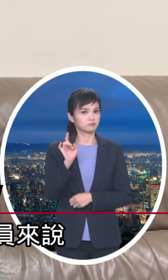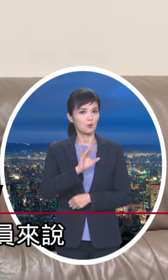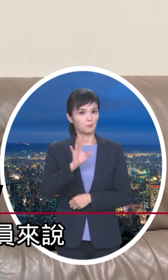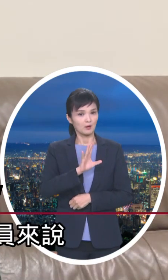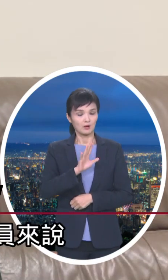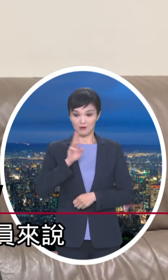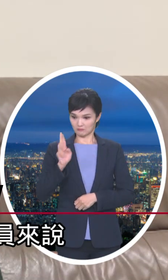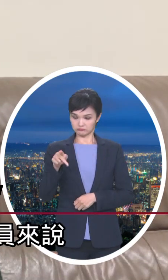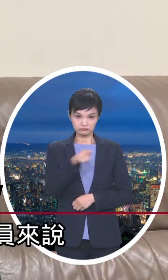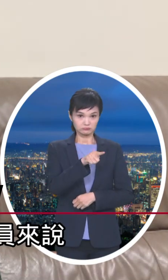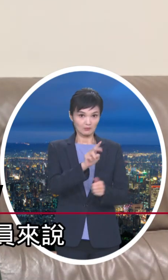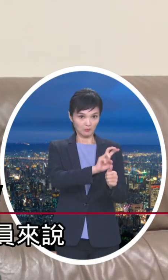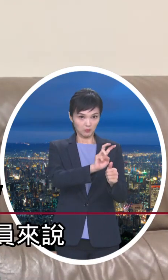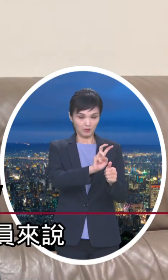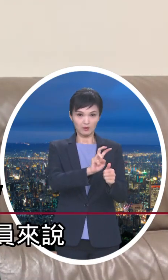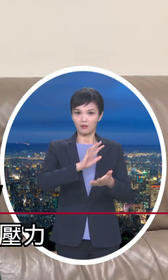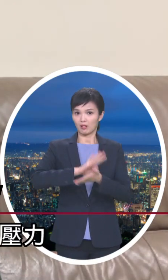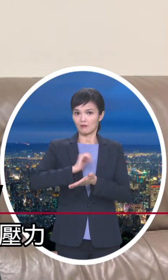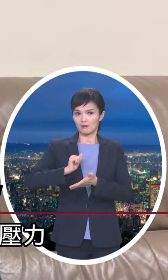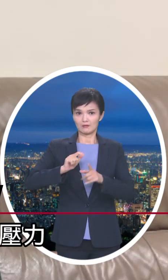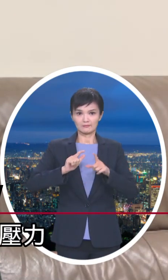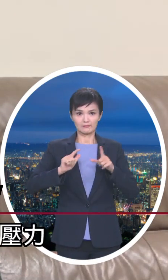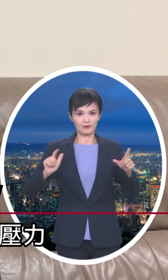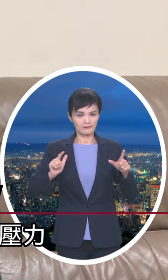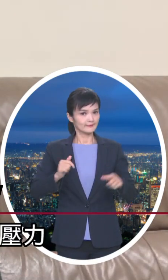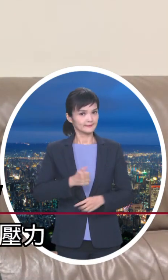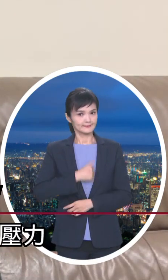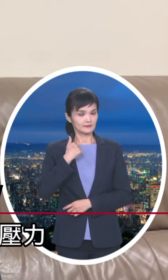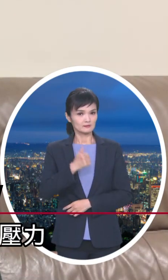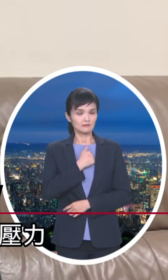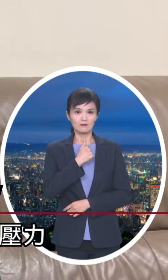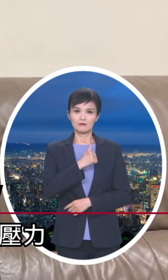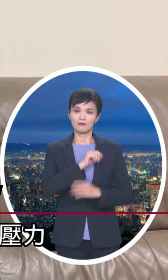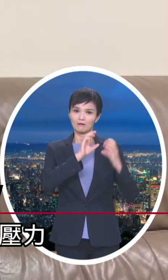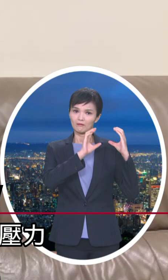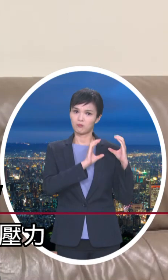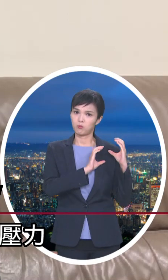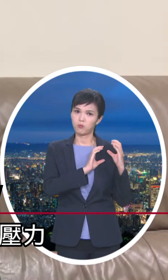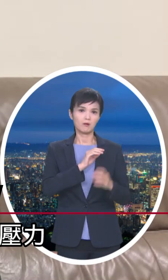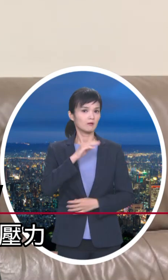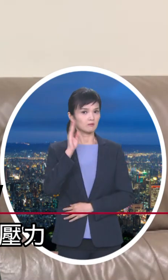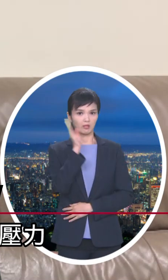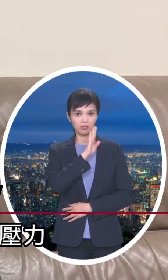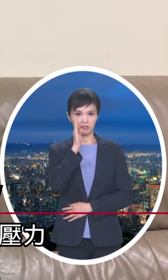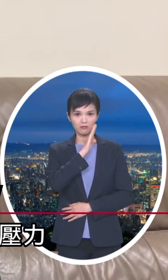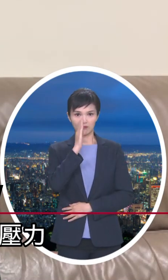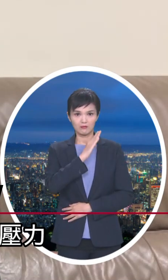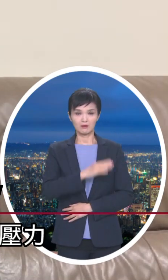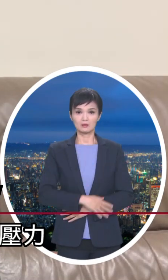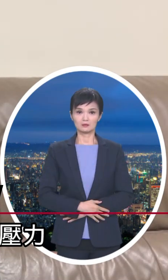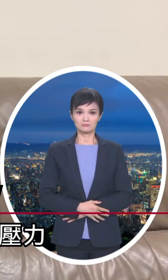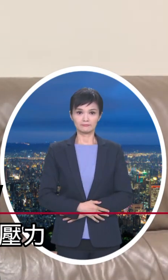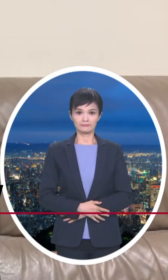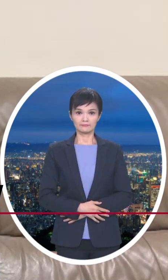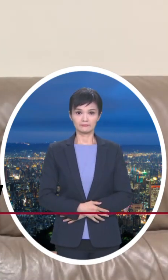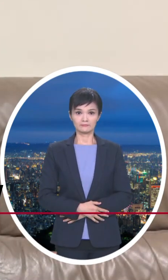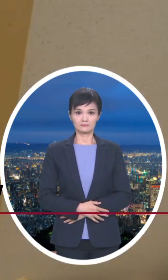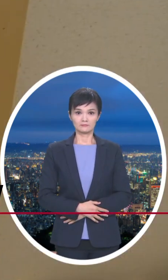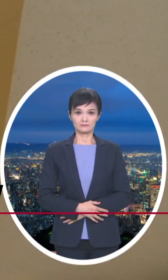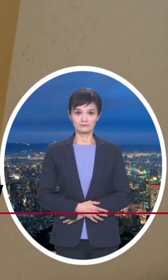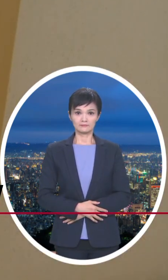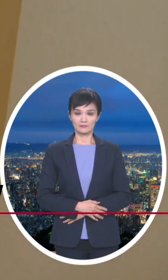被推上战场。那这对于医护人员来说，当然是非常非常大的精神压力，还有实际上的负